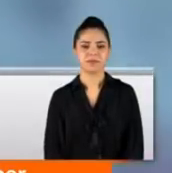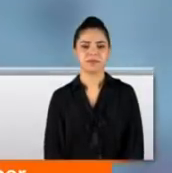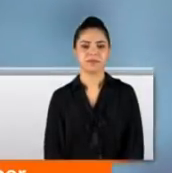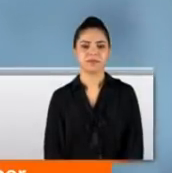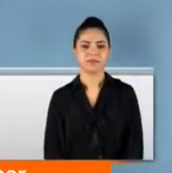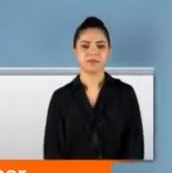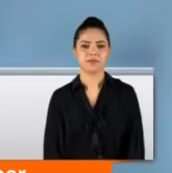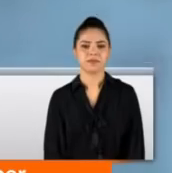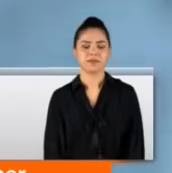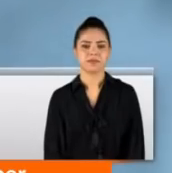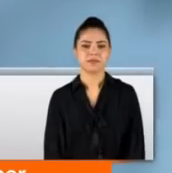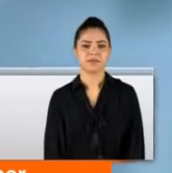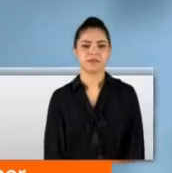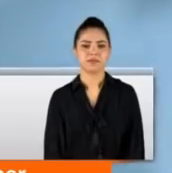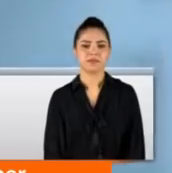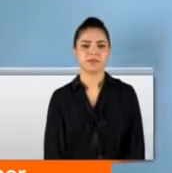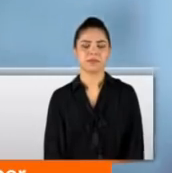Çık lan buradan. Çık. Çık.